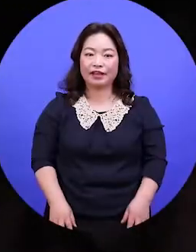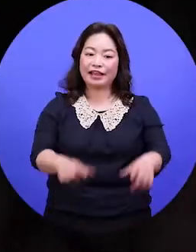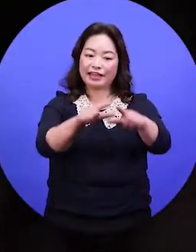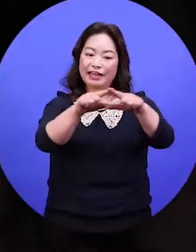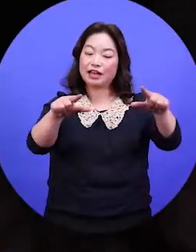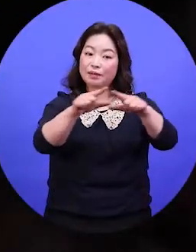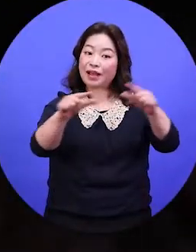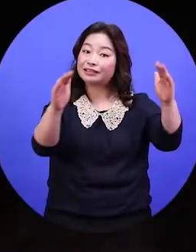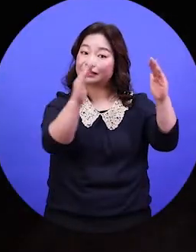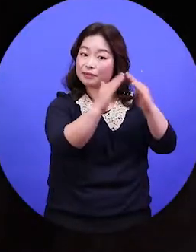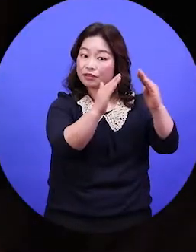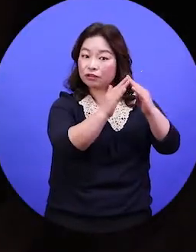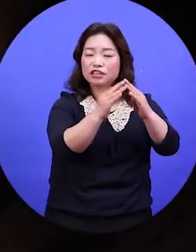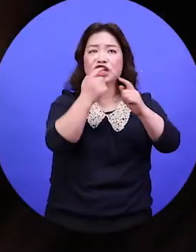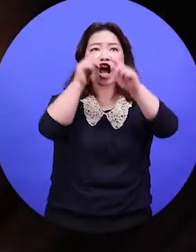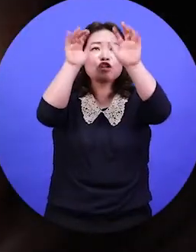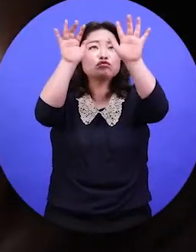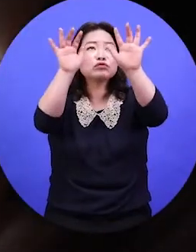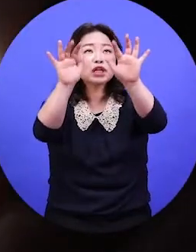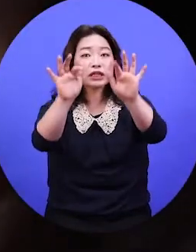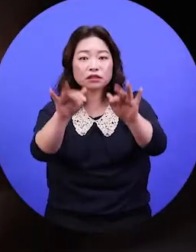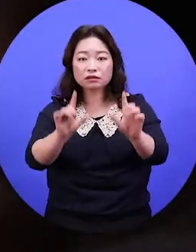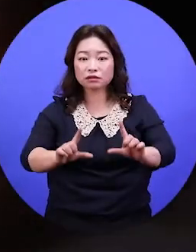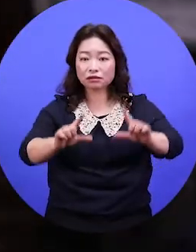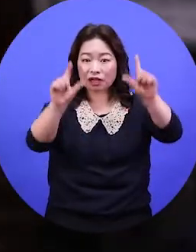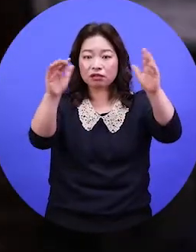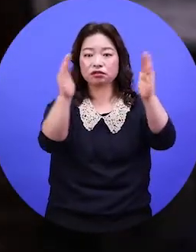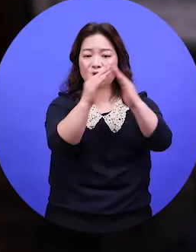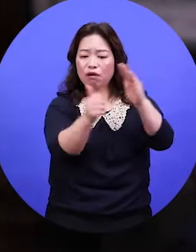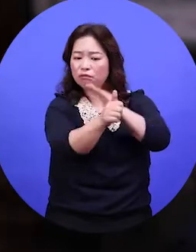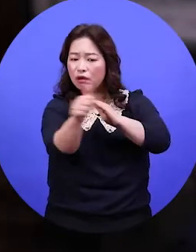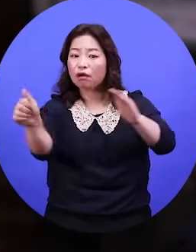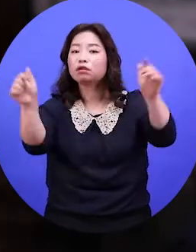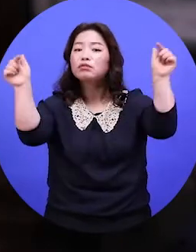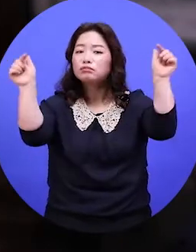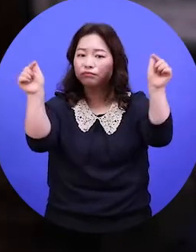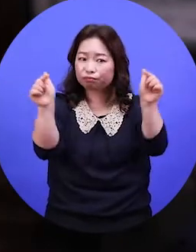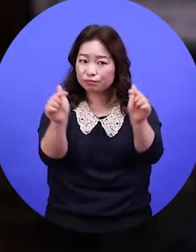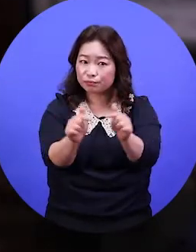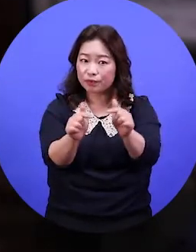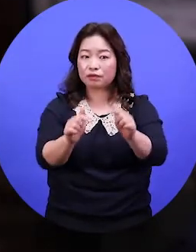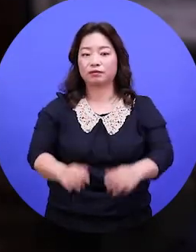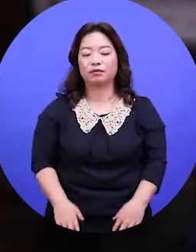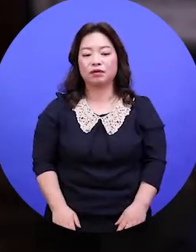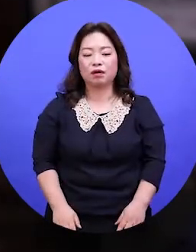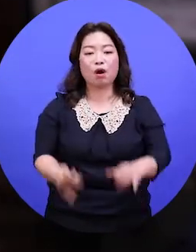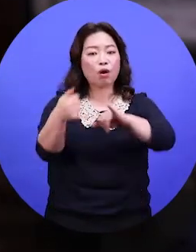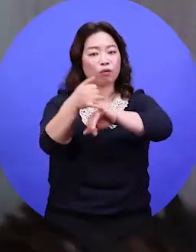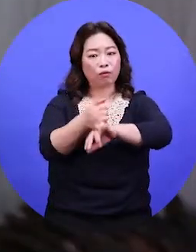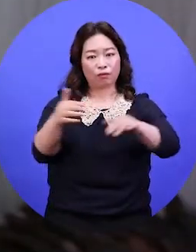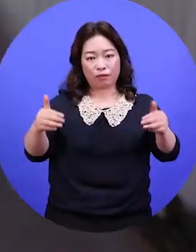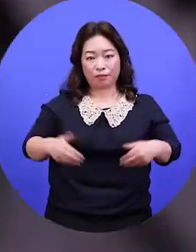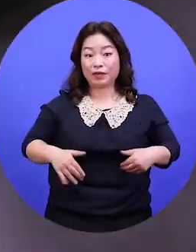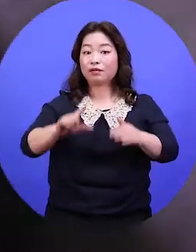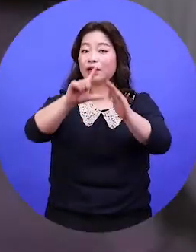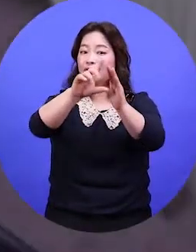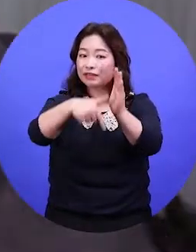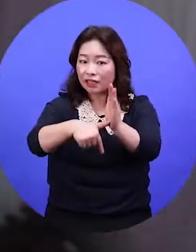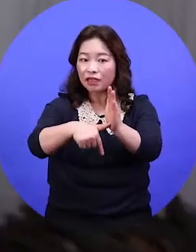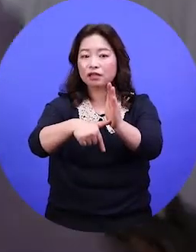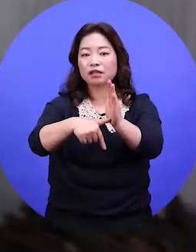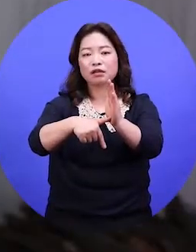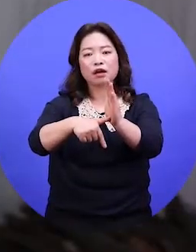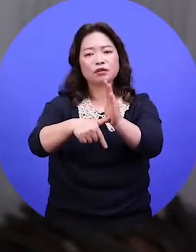먼저 일반 가정에선 눈이 많이 내린 날 되도록 외출을 자제해 피해를 사전에 방지하고